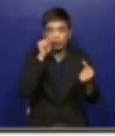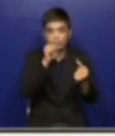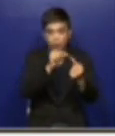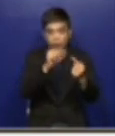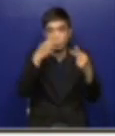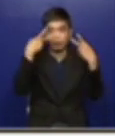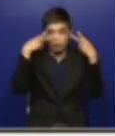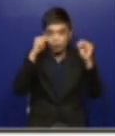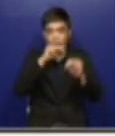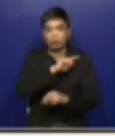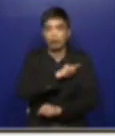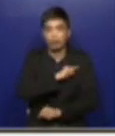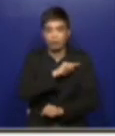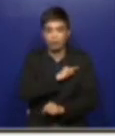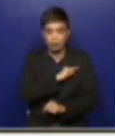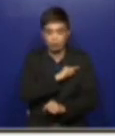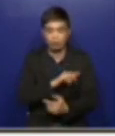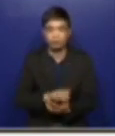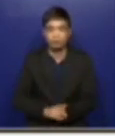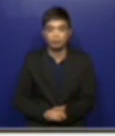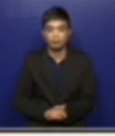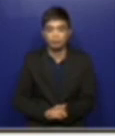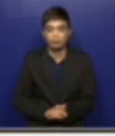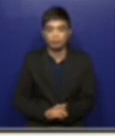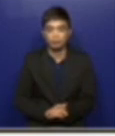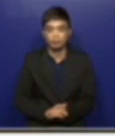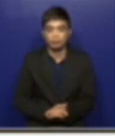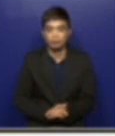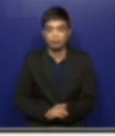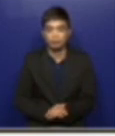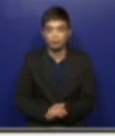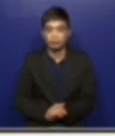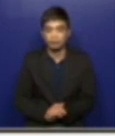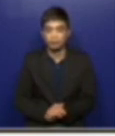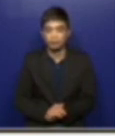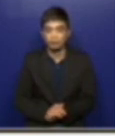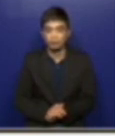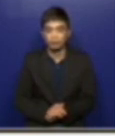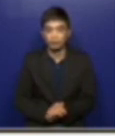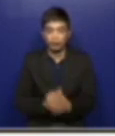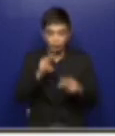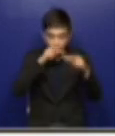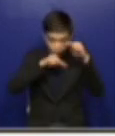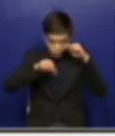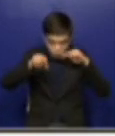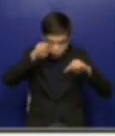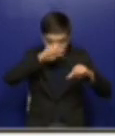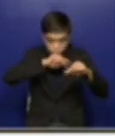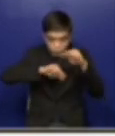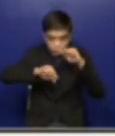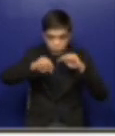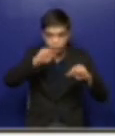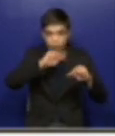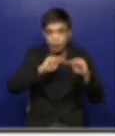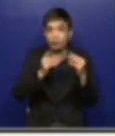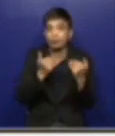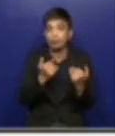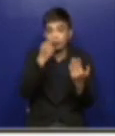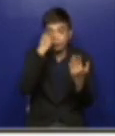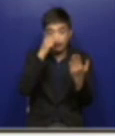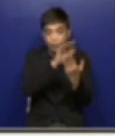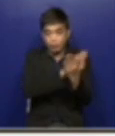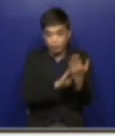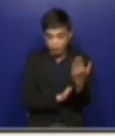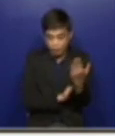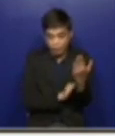ายกรัฐมนตรีโดยตรงท่านประธานที่เคารพครับจากการตรวจสอบข้อมูลประเทศไทยมีพื้นที่